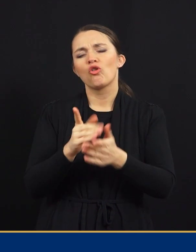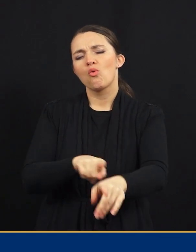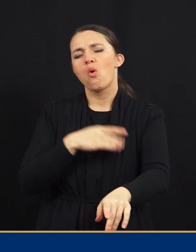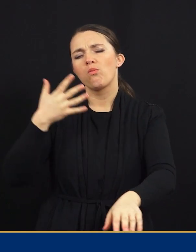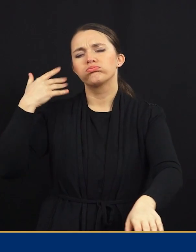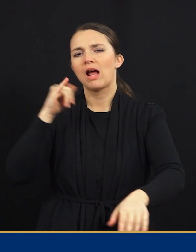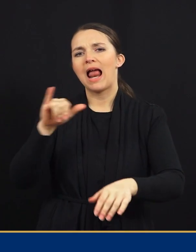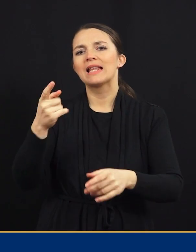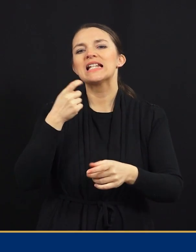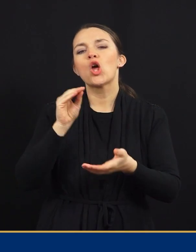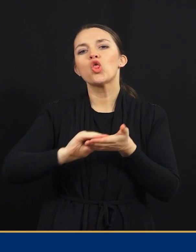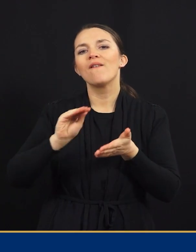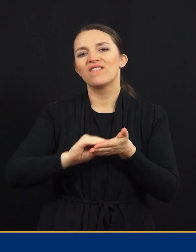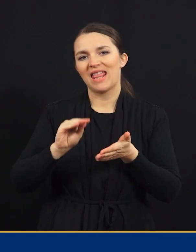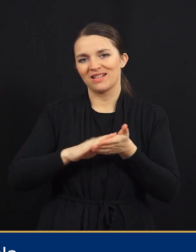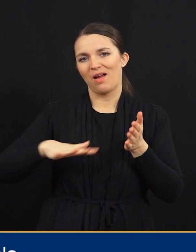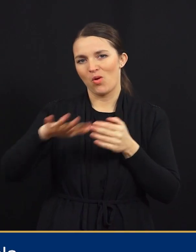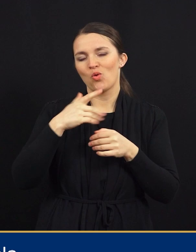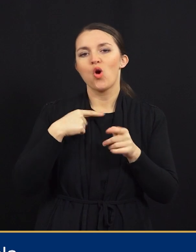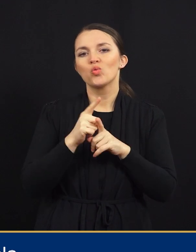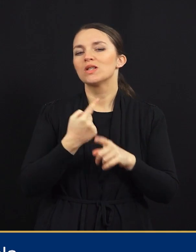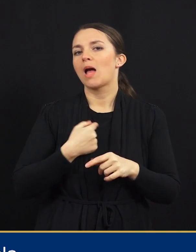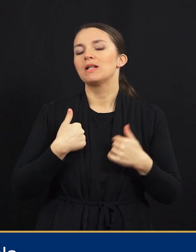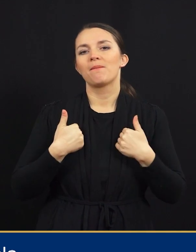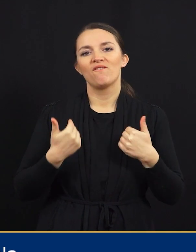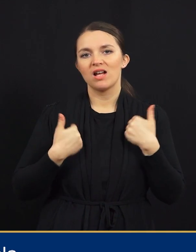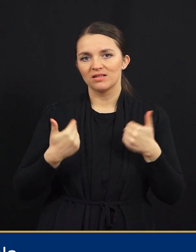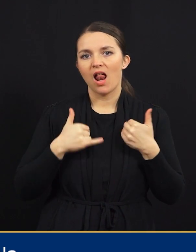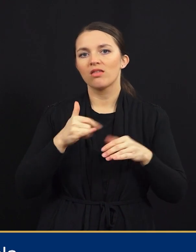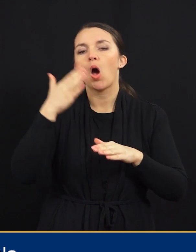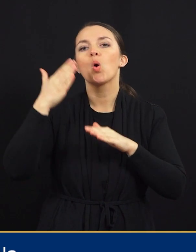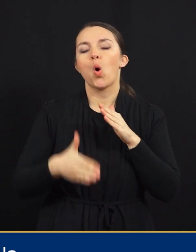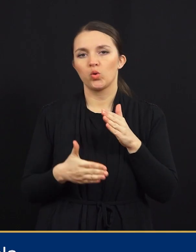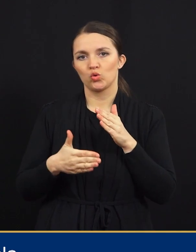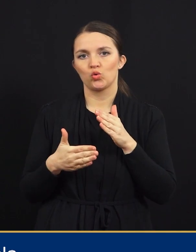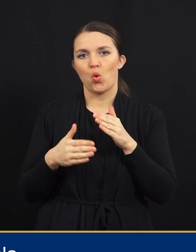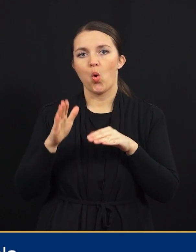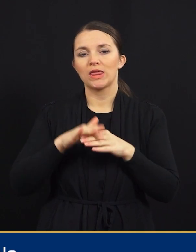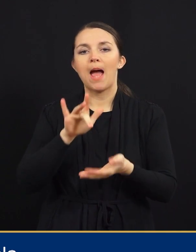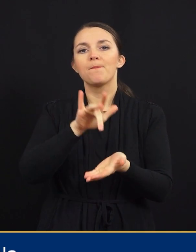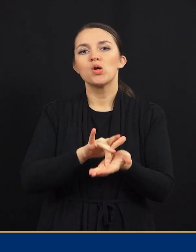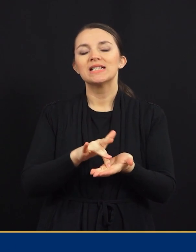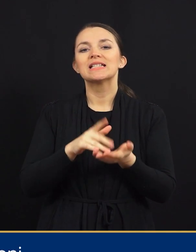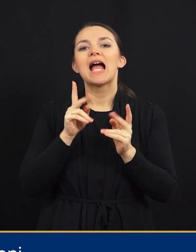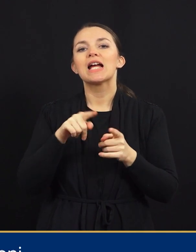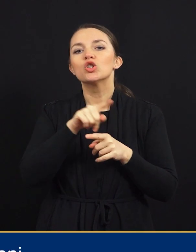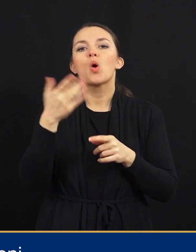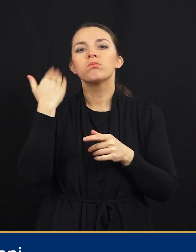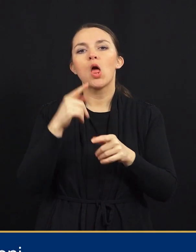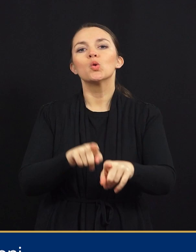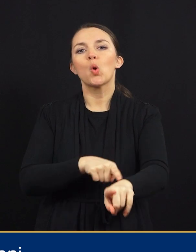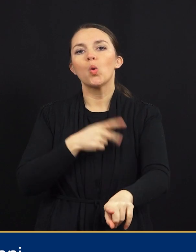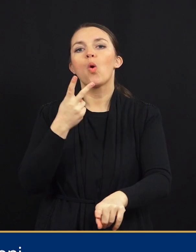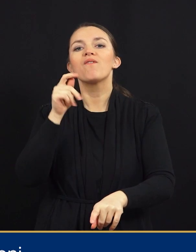vrsto let z novinarskih vod. Seveda sem tudi sama vesela, da končno na pozicijah, ki so bile dolgo